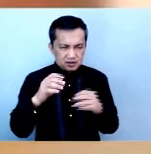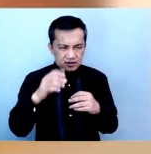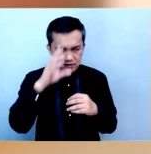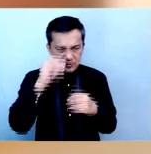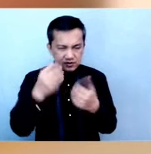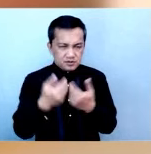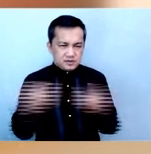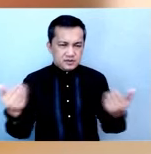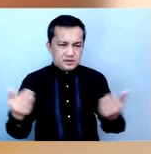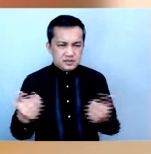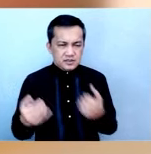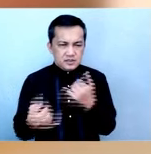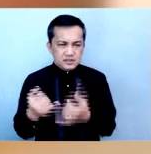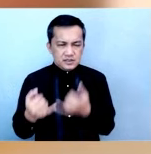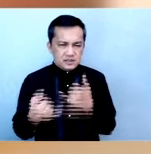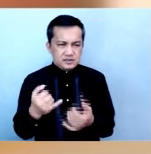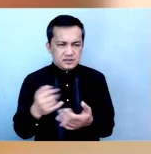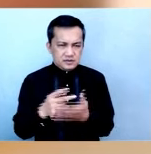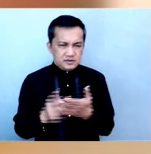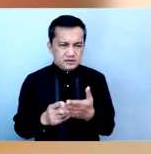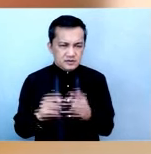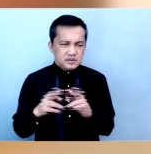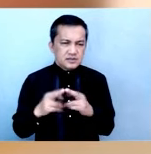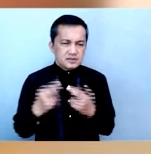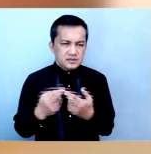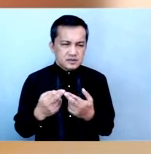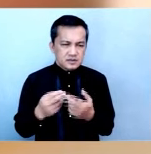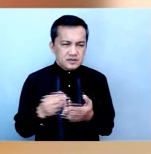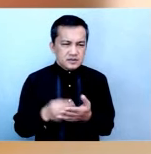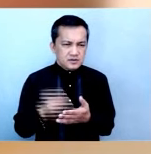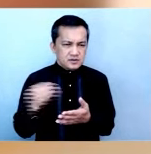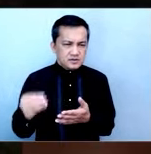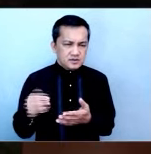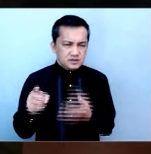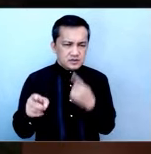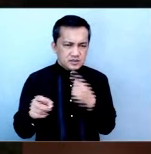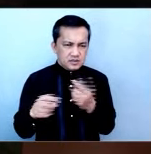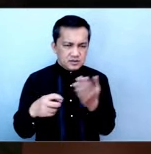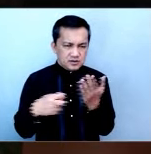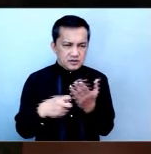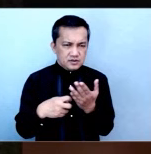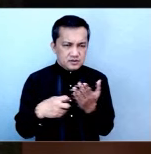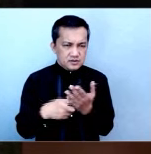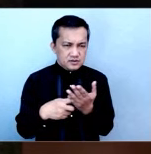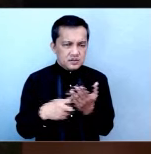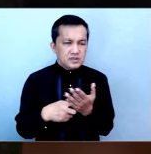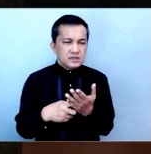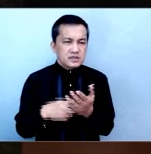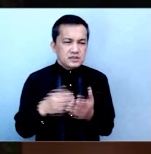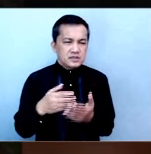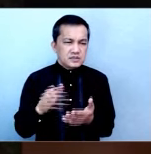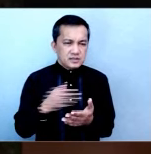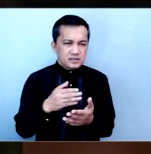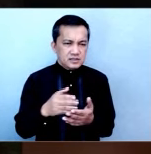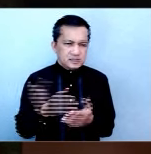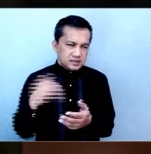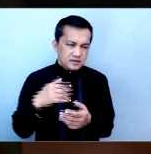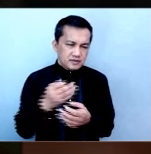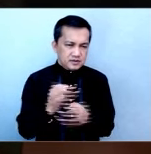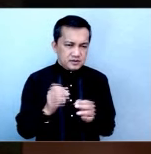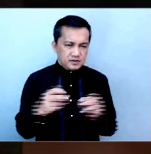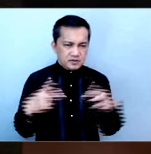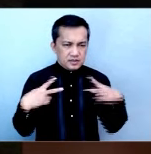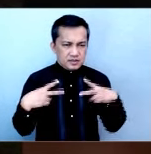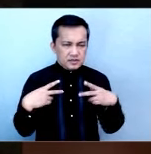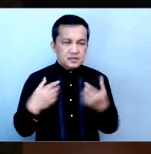siya. Hanggang sa huling bahagi ng relasyon, binilhan pa niya ng concert tickets at niyayang ilibre ng bakasyon. Pero nakipag-break